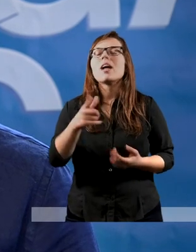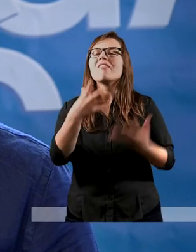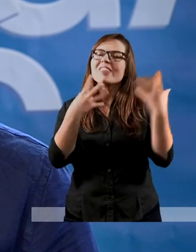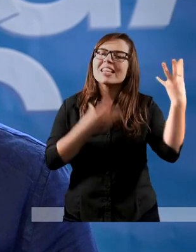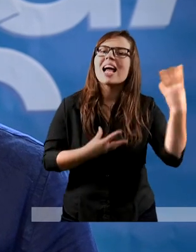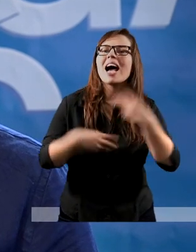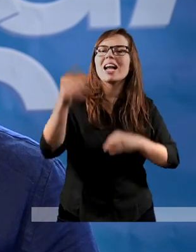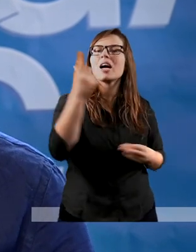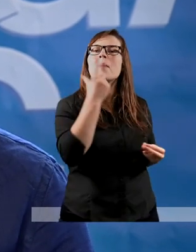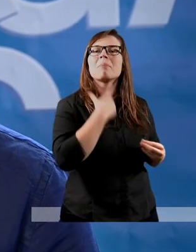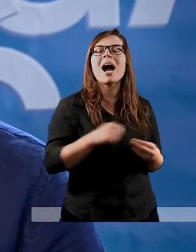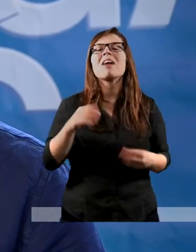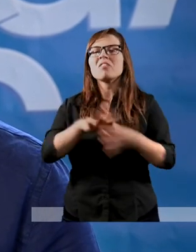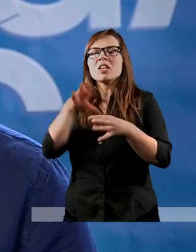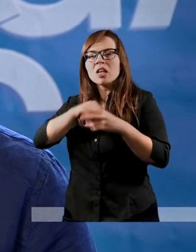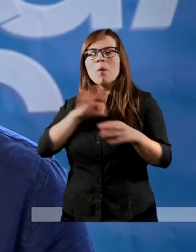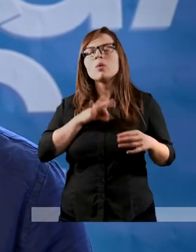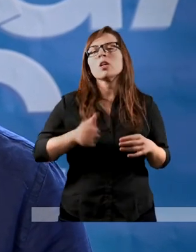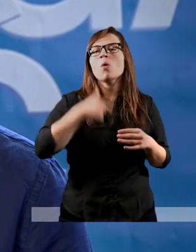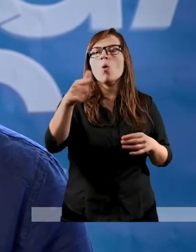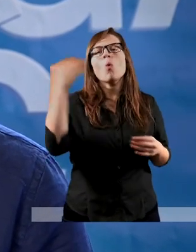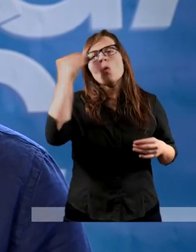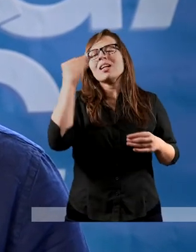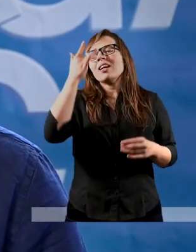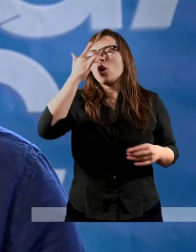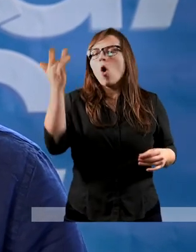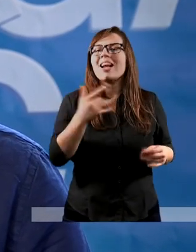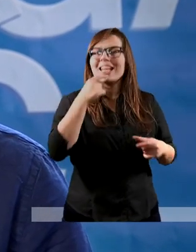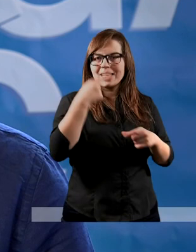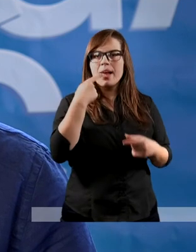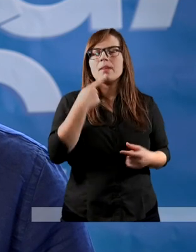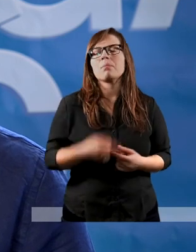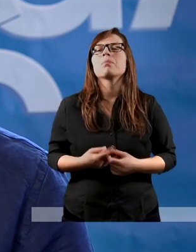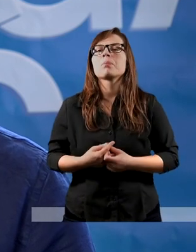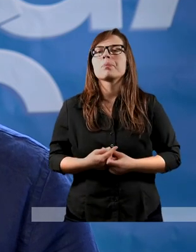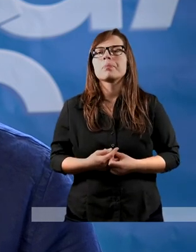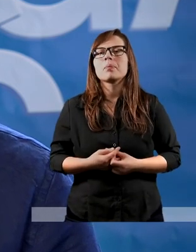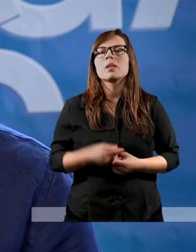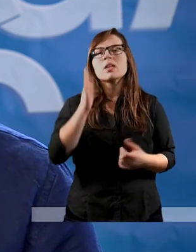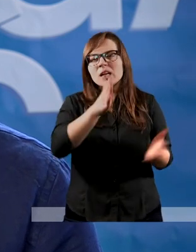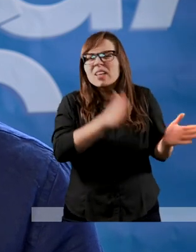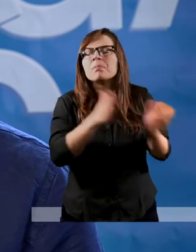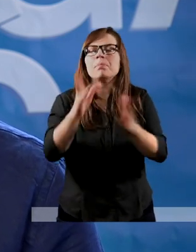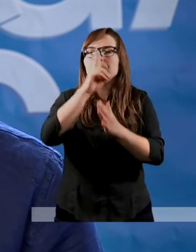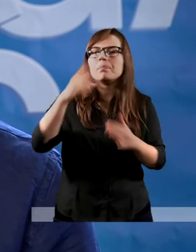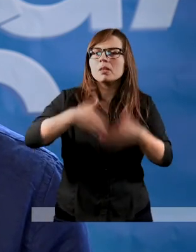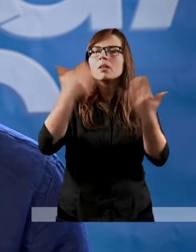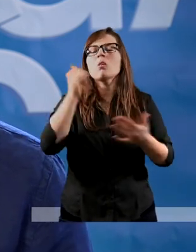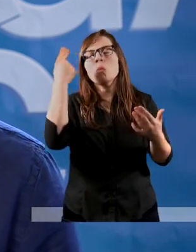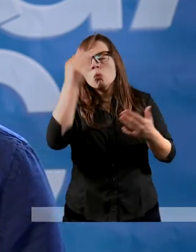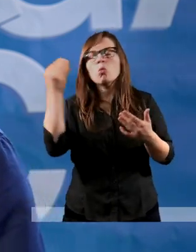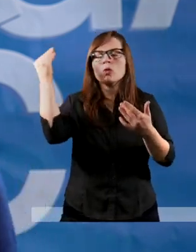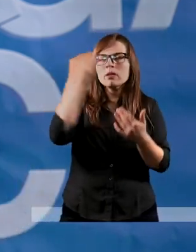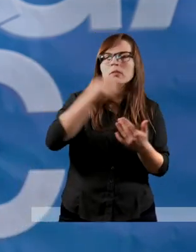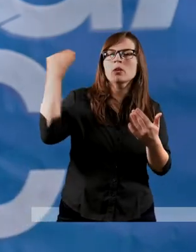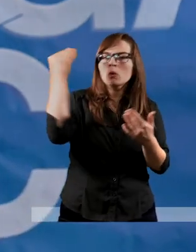wielkie pragnienie i zaparcie w sobie, aby uczyć się tego rosyjskiego. I codziennie poświęcaliśmy sporo czasu, aby uczyć się